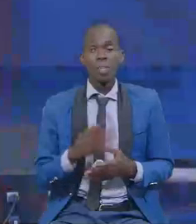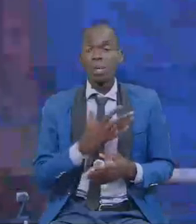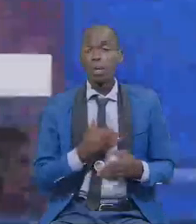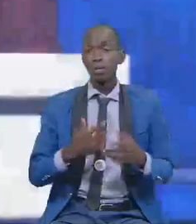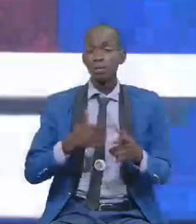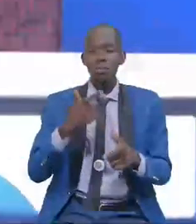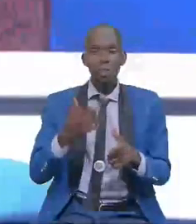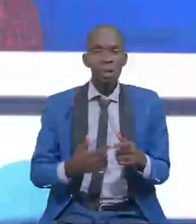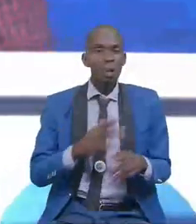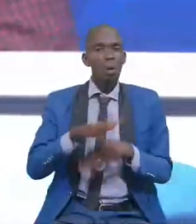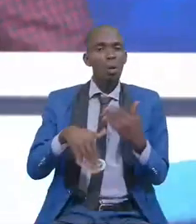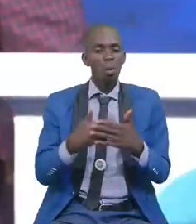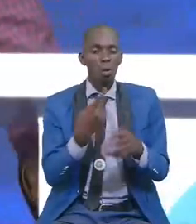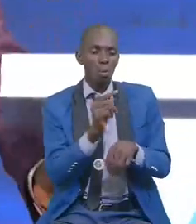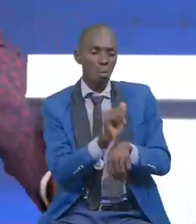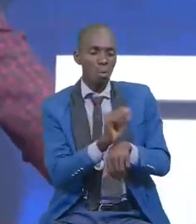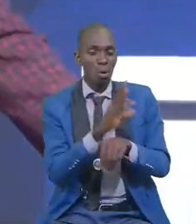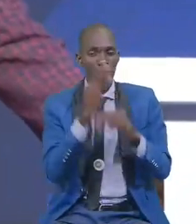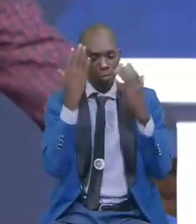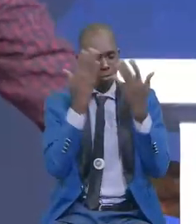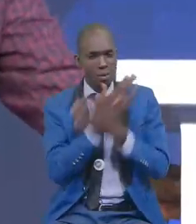nous espérons.